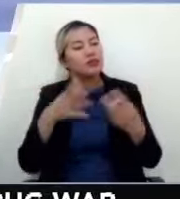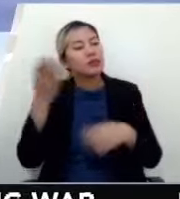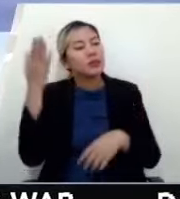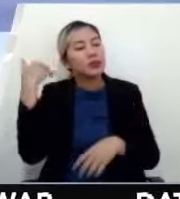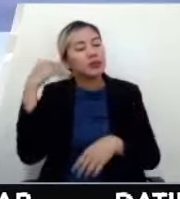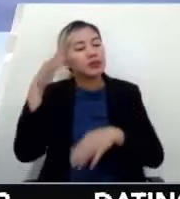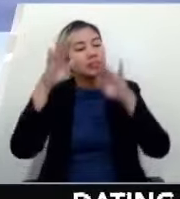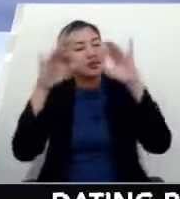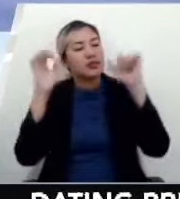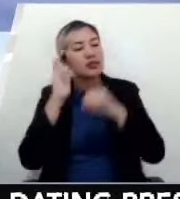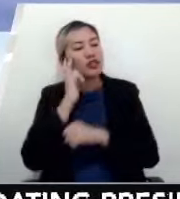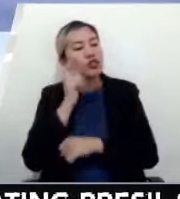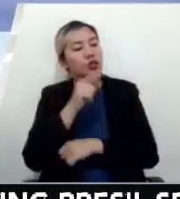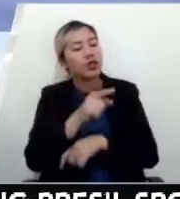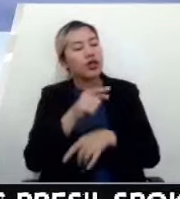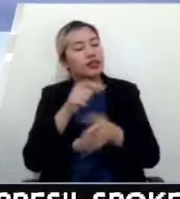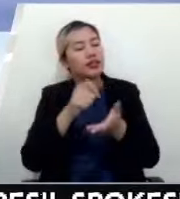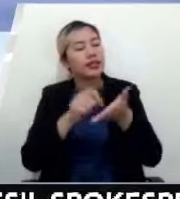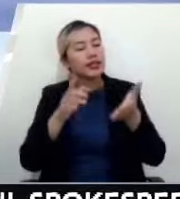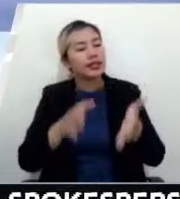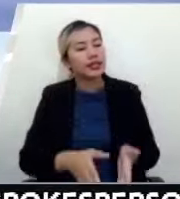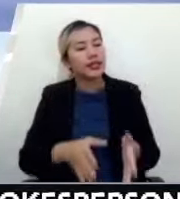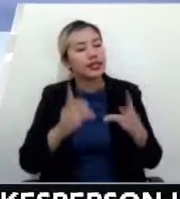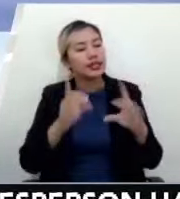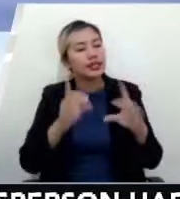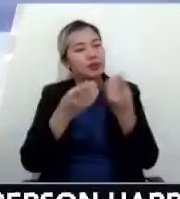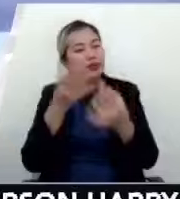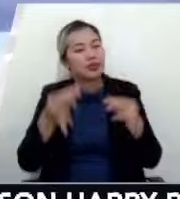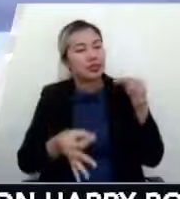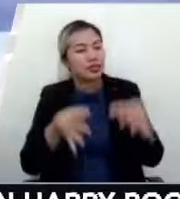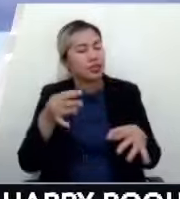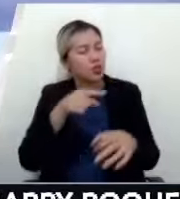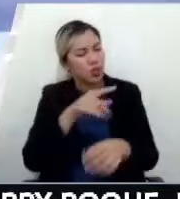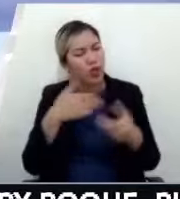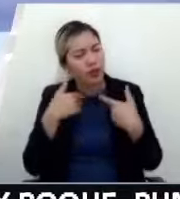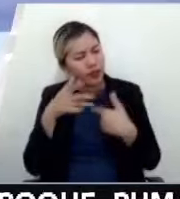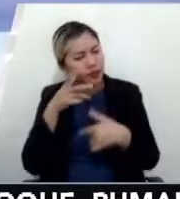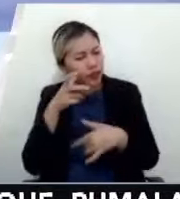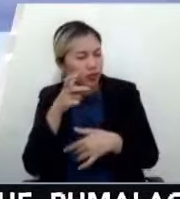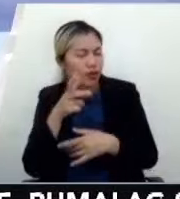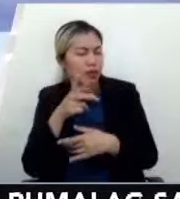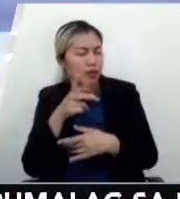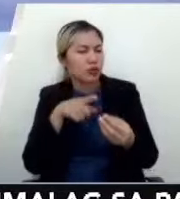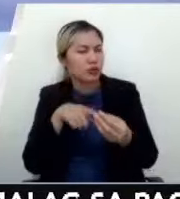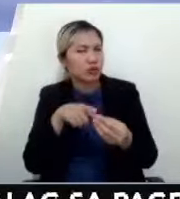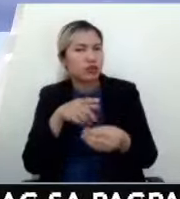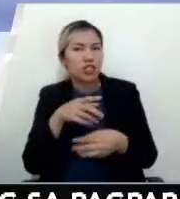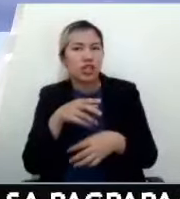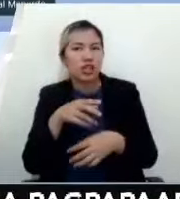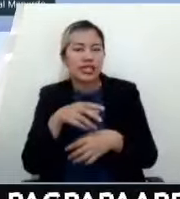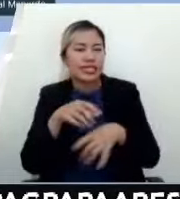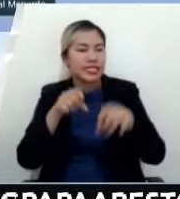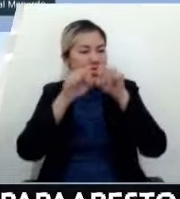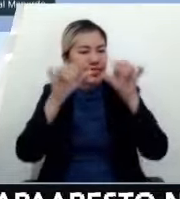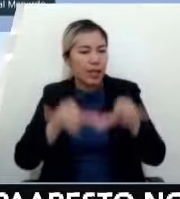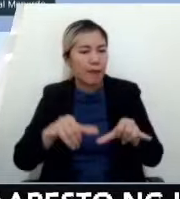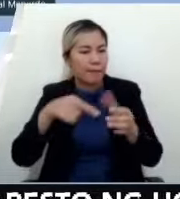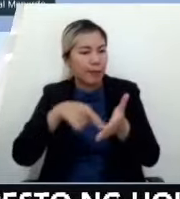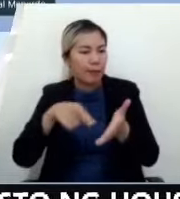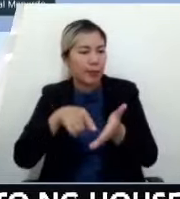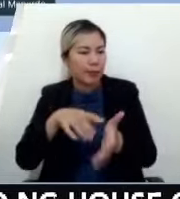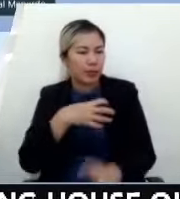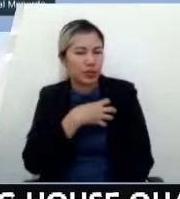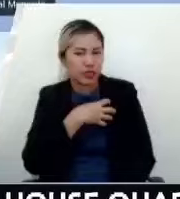secretary meron ho ba kayong naririnig sa reward system noong drug war ry nung ako ay justice